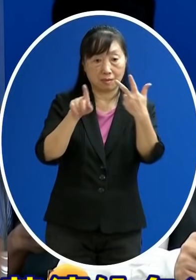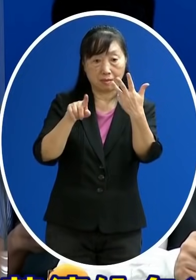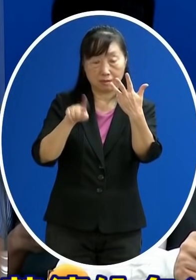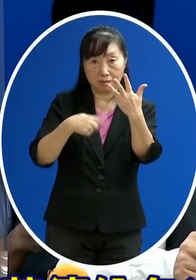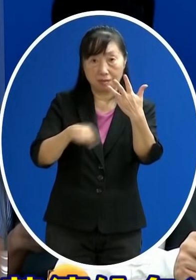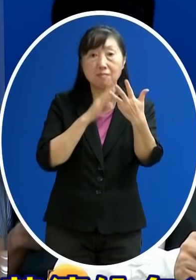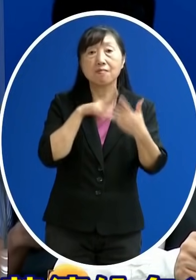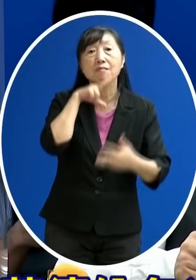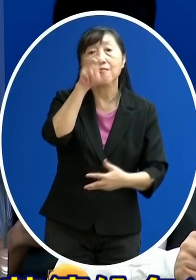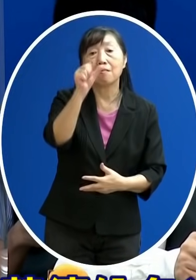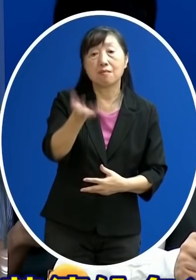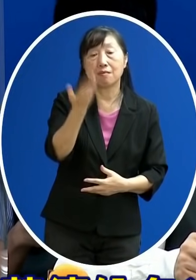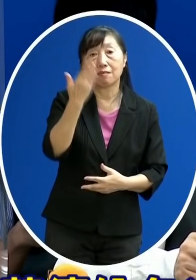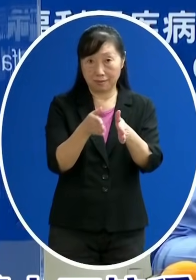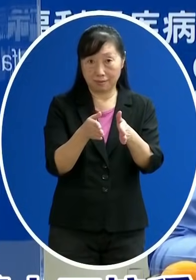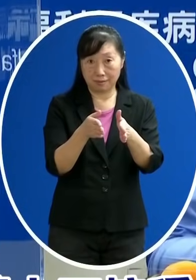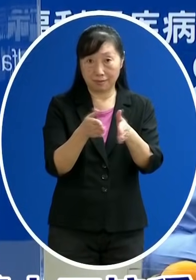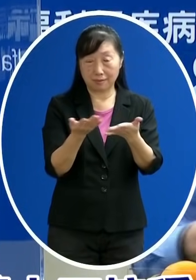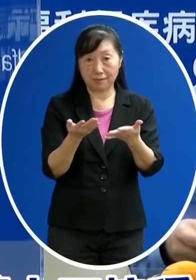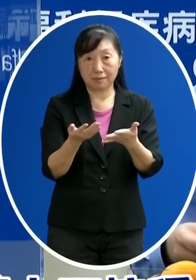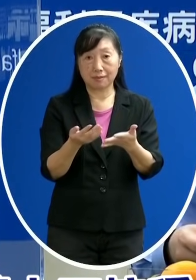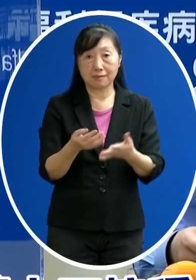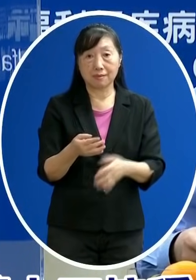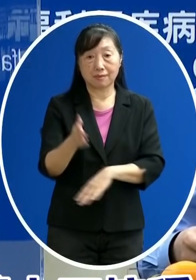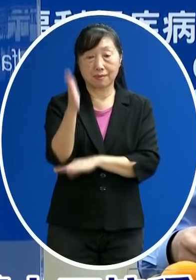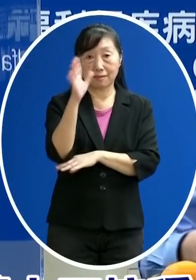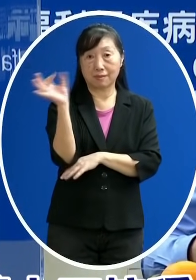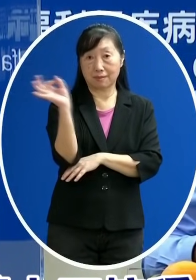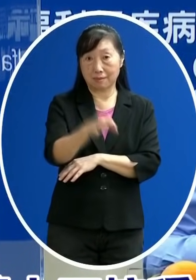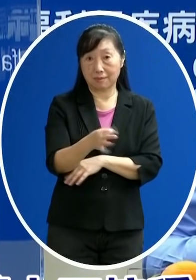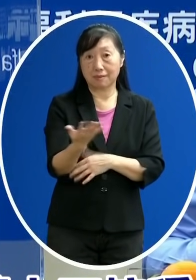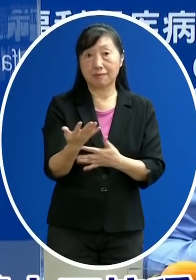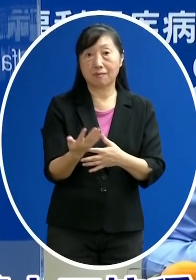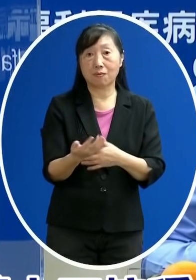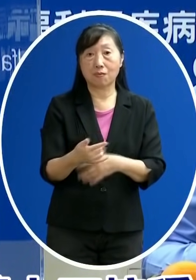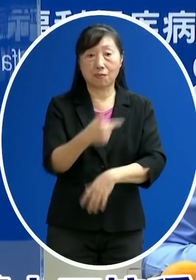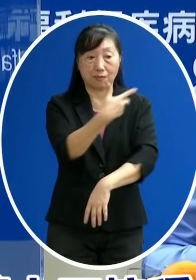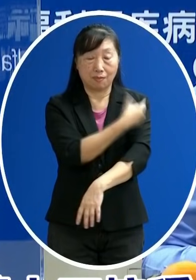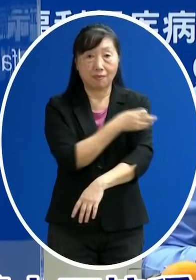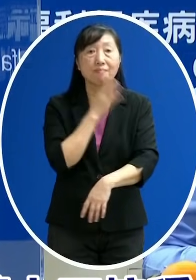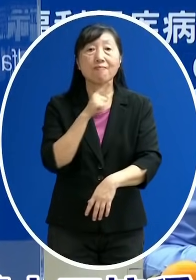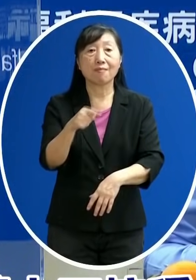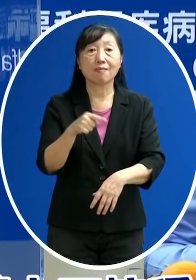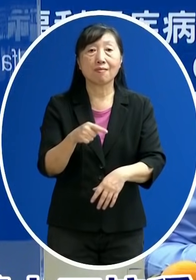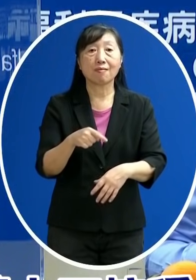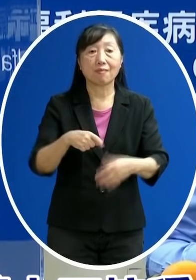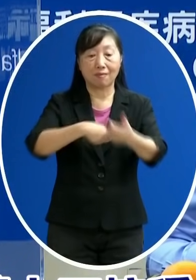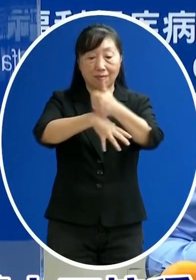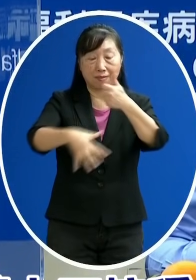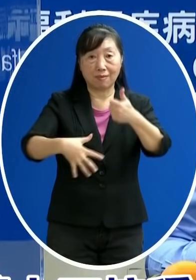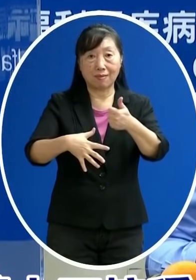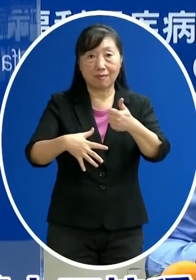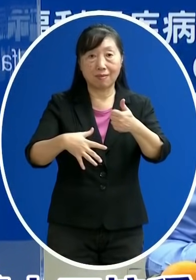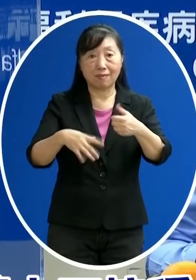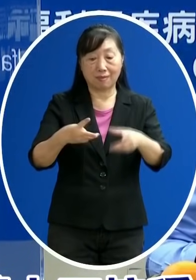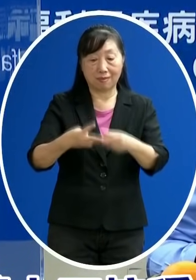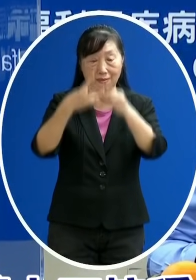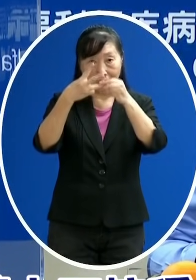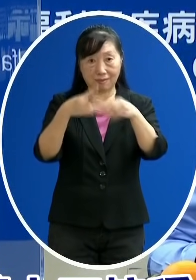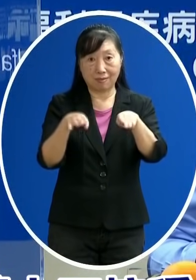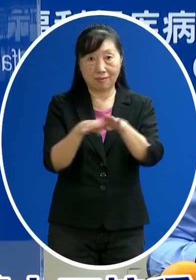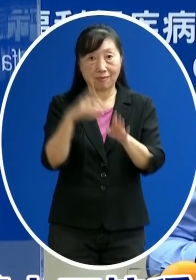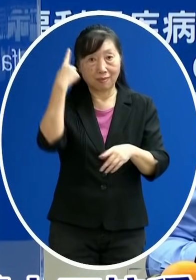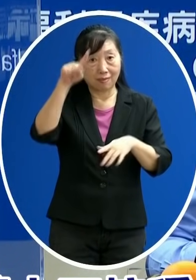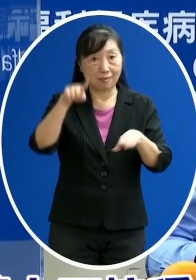在75岁以上。 公费疫苗预约平台哈，第三轮，我们从明天上午哈10点起